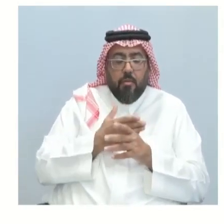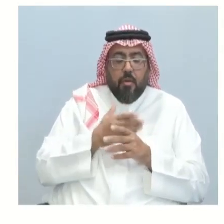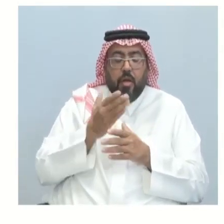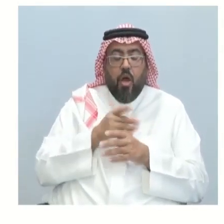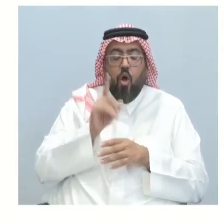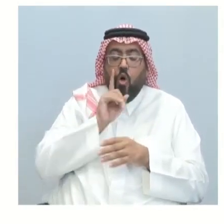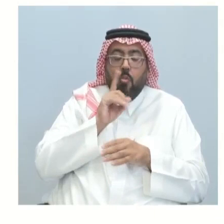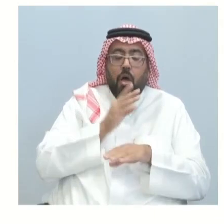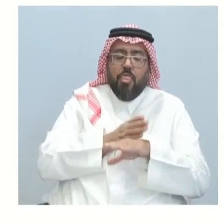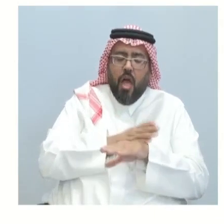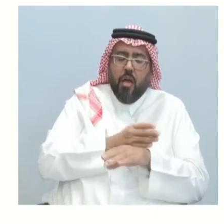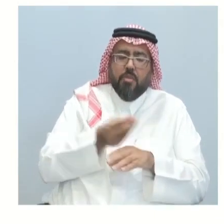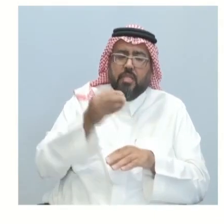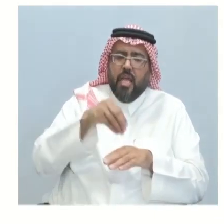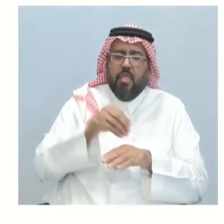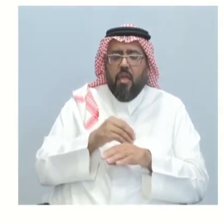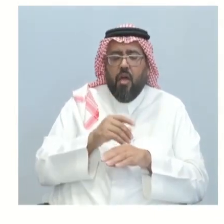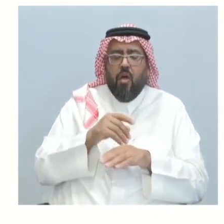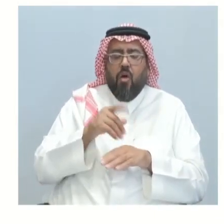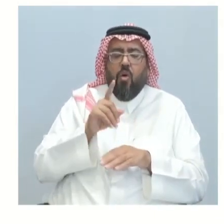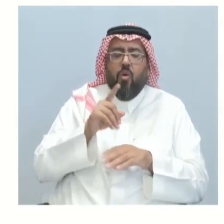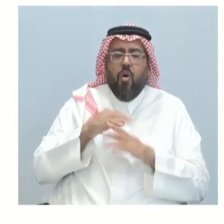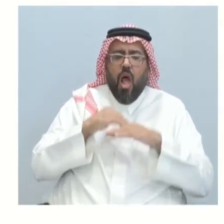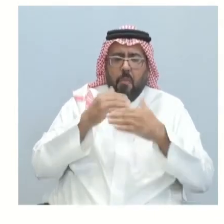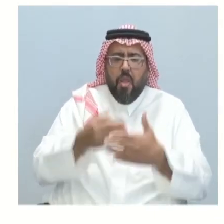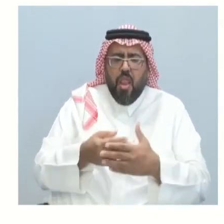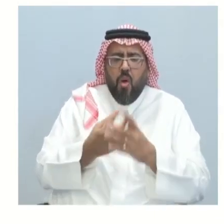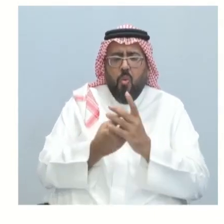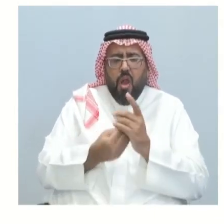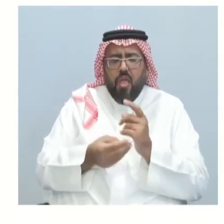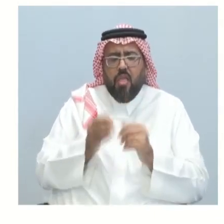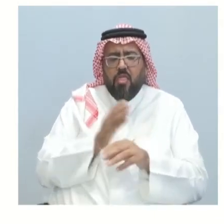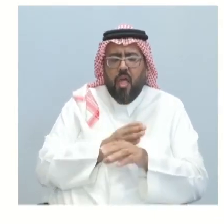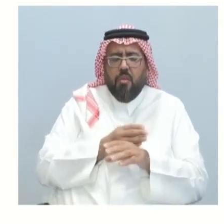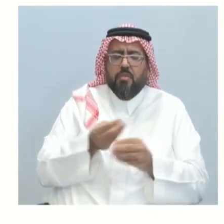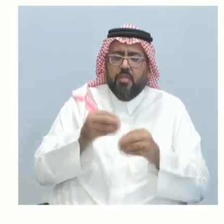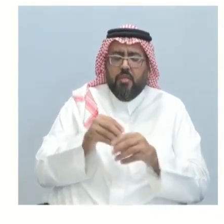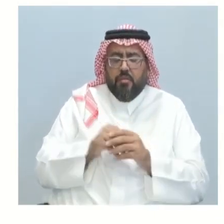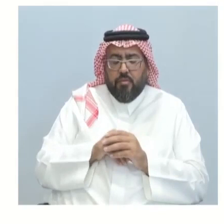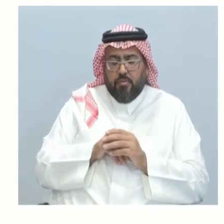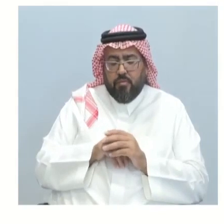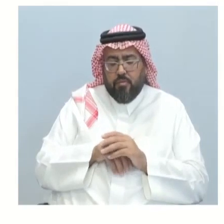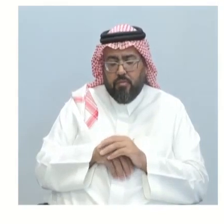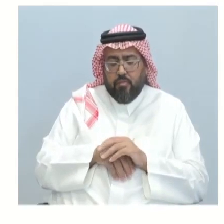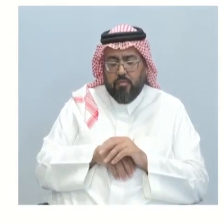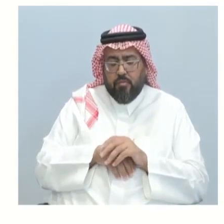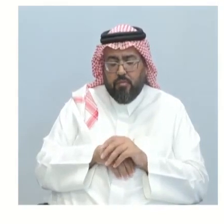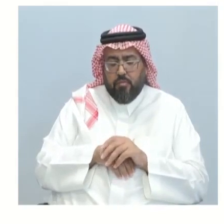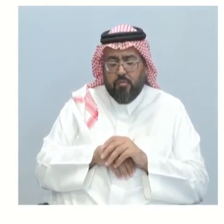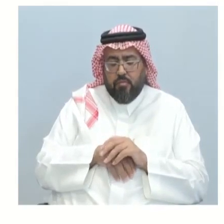في الحمل والولاده والرضاع الشيء الكبير فسبق حقها حق